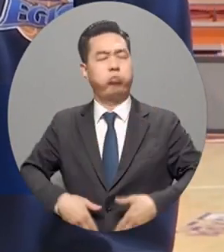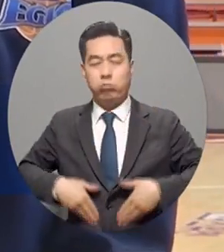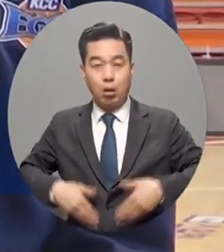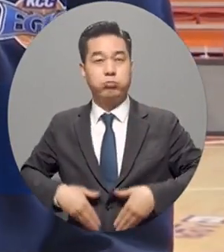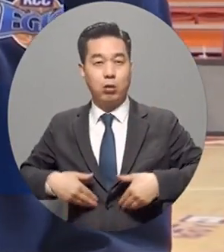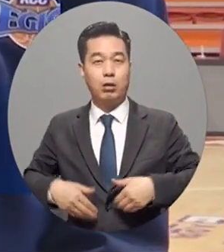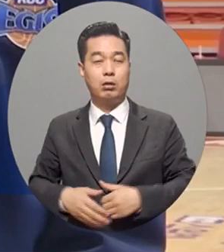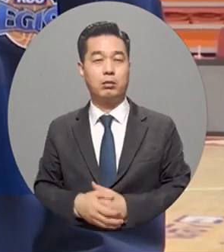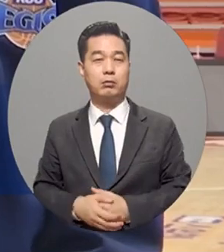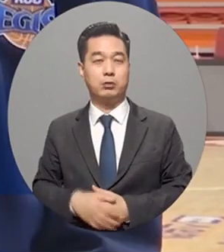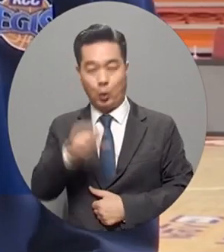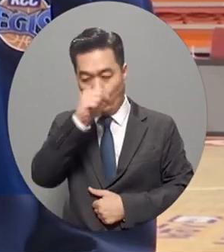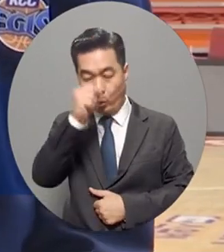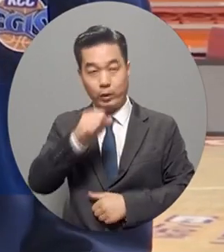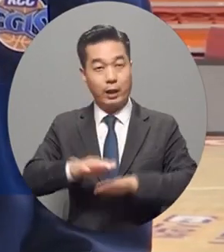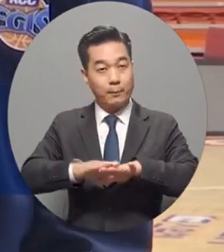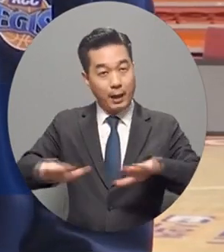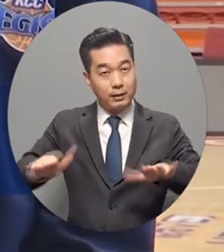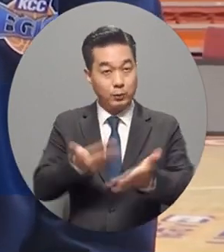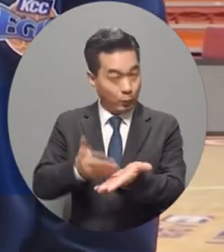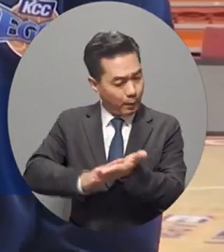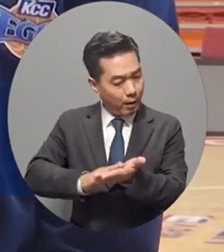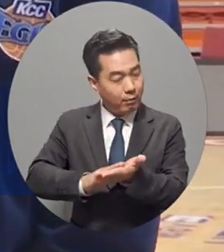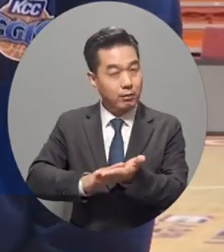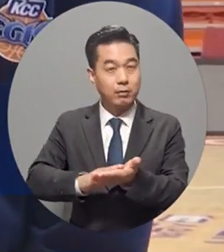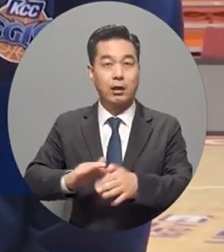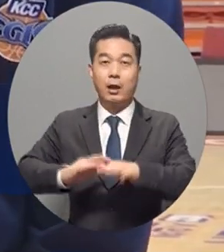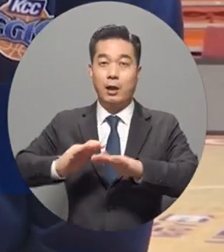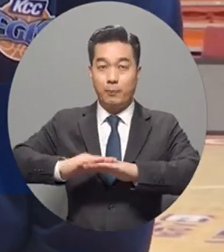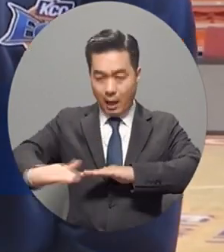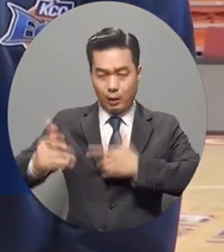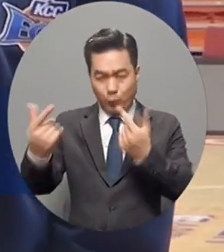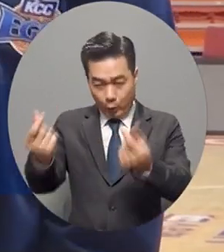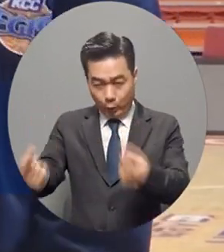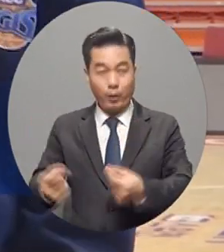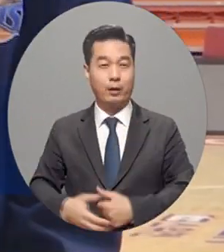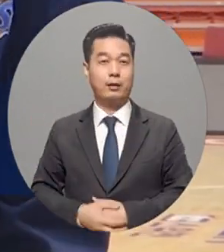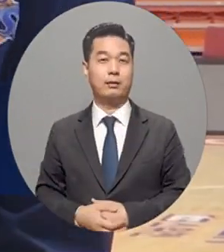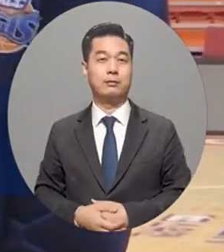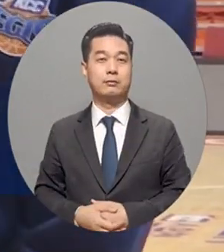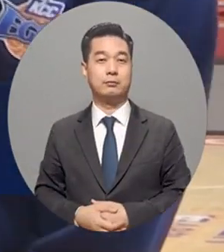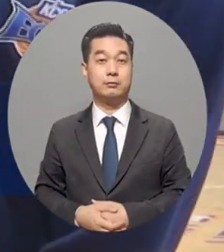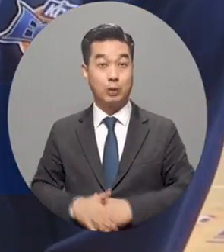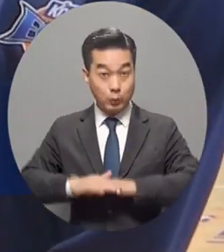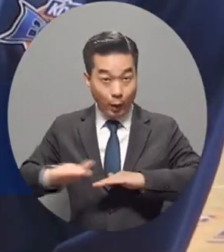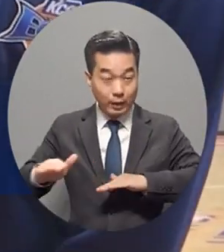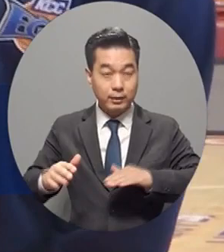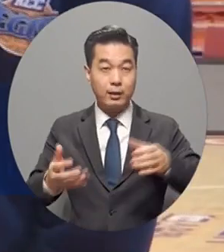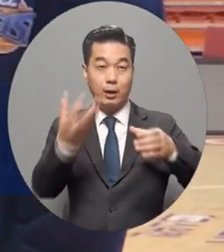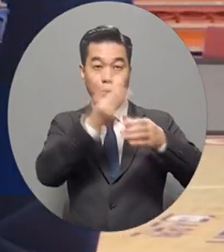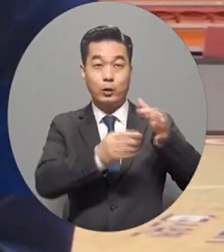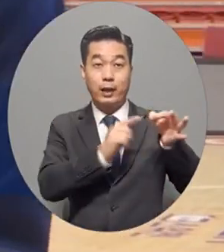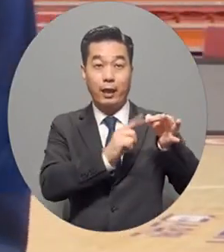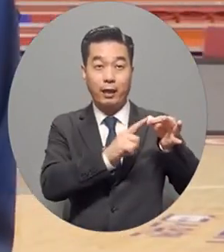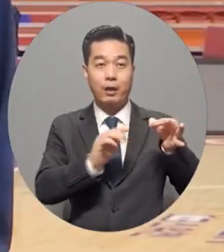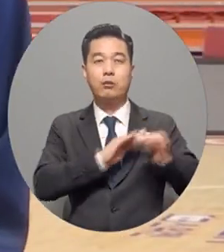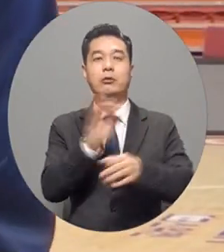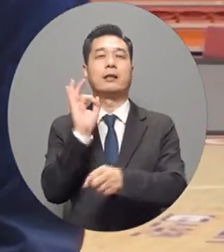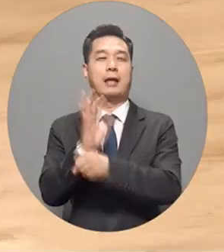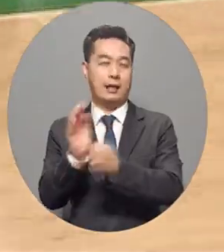추웠어요. 바닥도 고쳤나? 바닥 똑같아. 바닥 똑같아요? 골대는요? 골대는 우리가 샀어. 그렇죠. 새